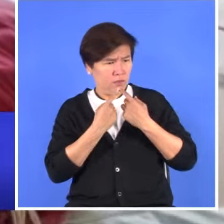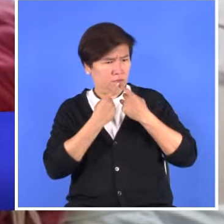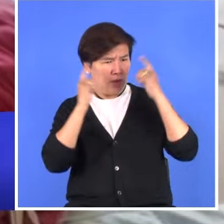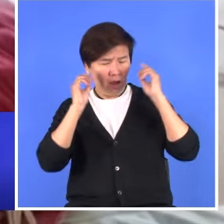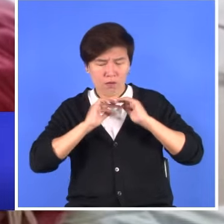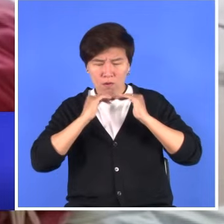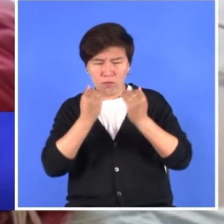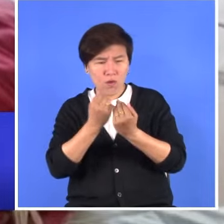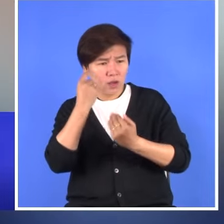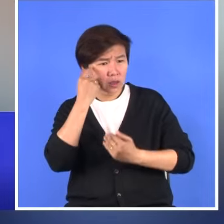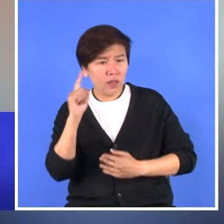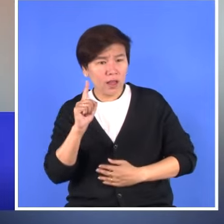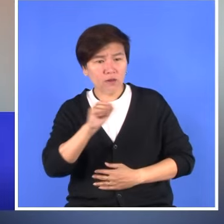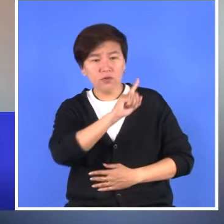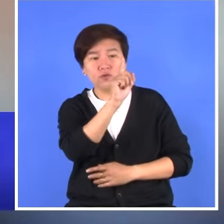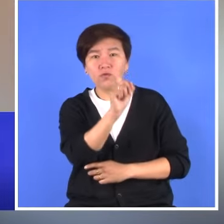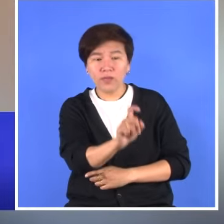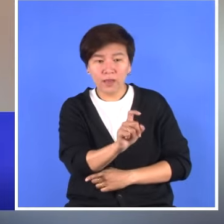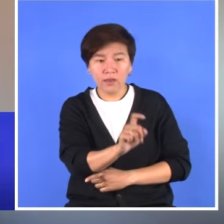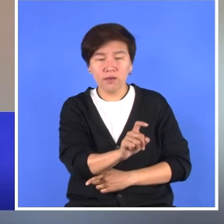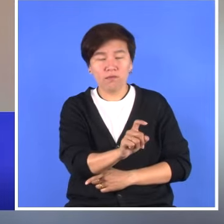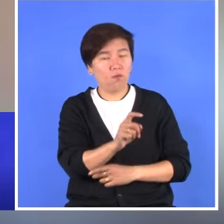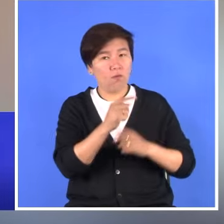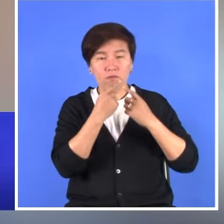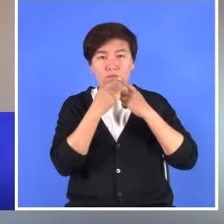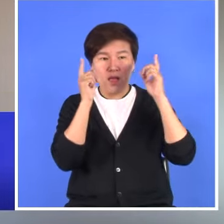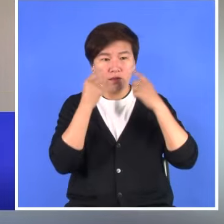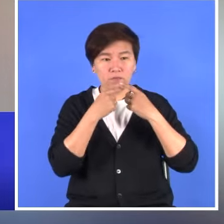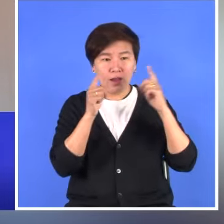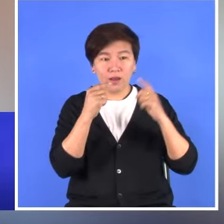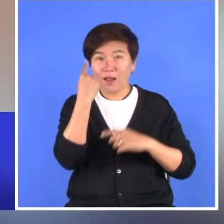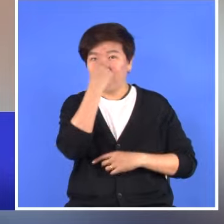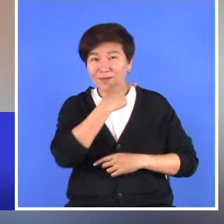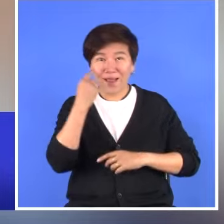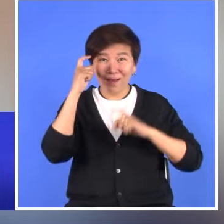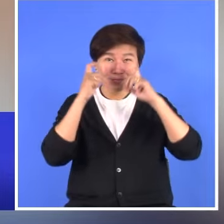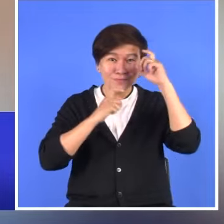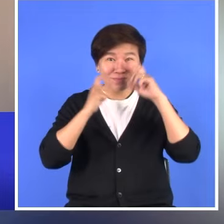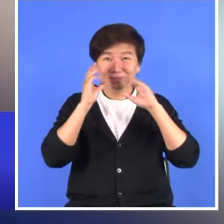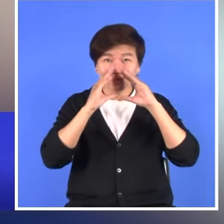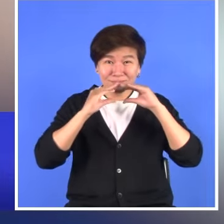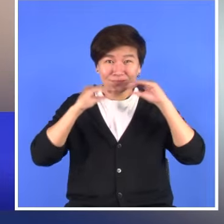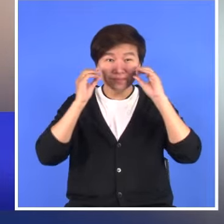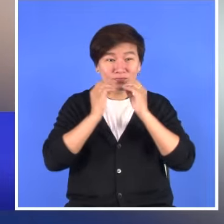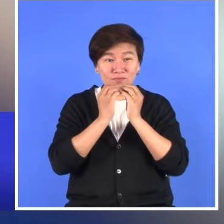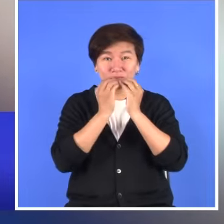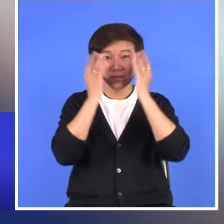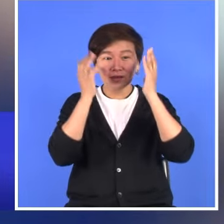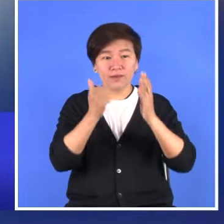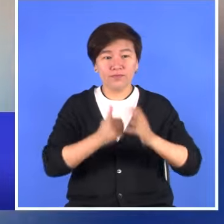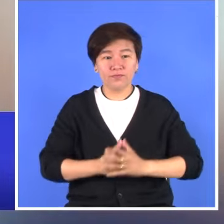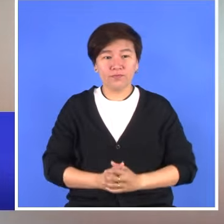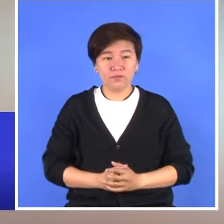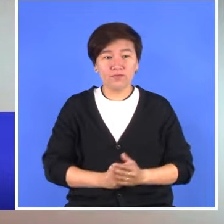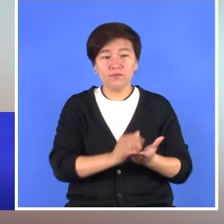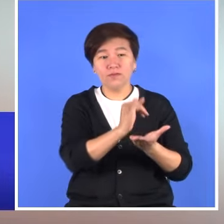สงสัยอ่ะแต่ยังว่ามันเป็นเรื่องเหลือเชื่อนะคุณผู้ชมนะนี่ๆๆหน้าตาสดใสนะอ่ะลุกขึ้นมานั่งยิ้มหวานจากตอนแรกนี่